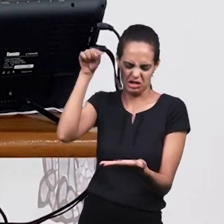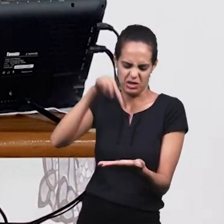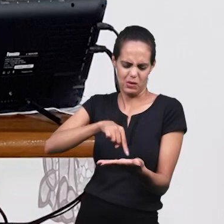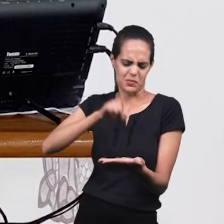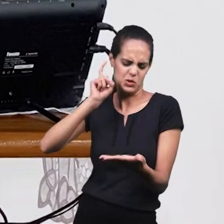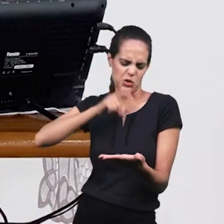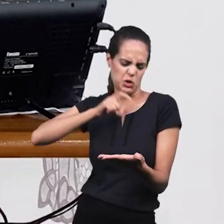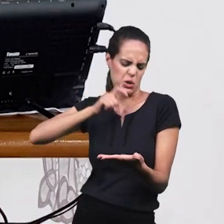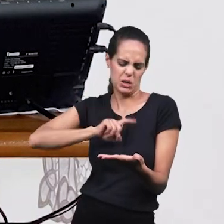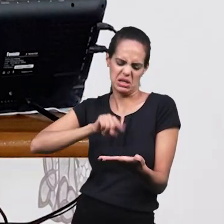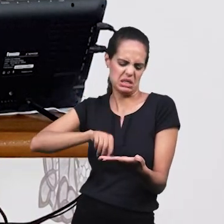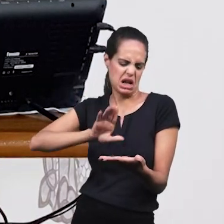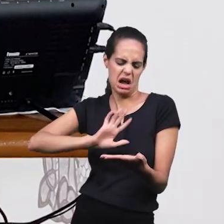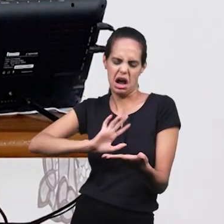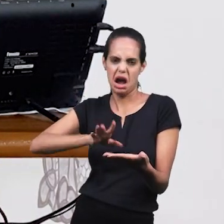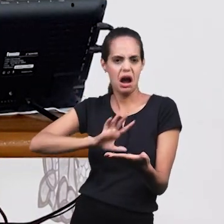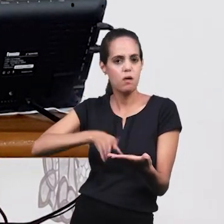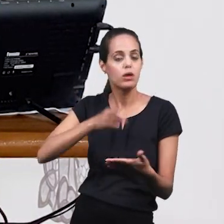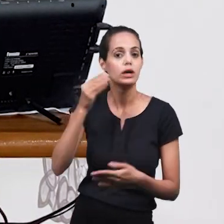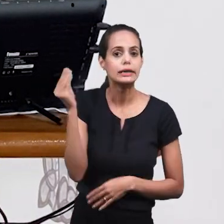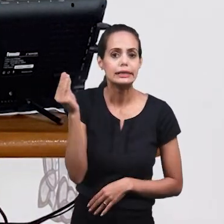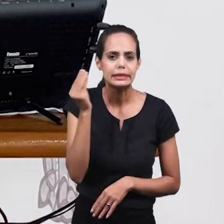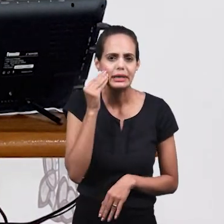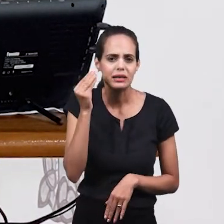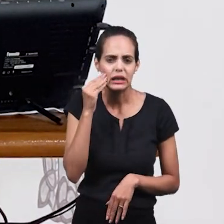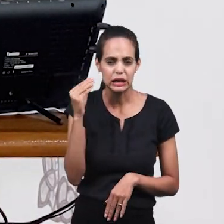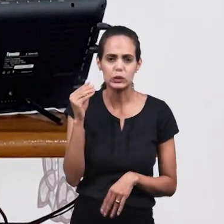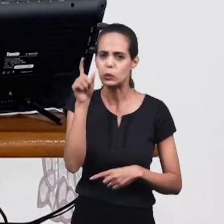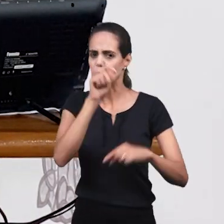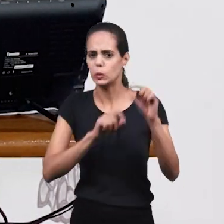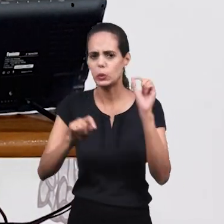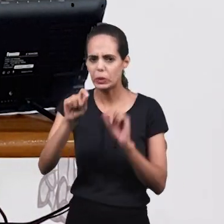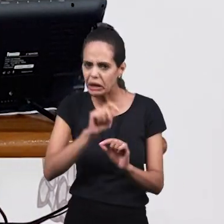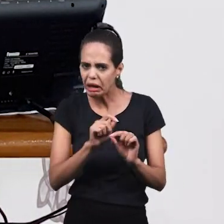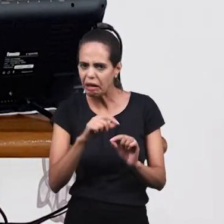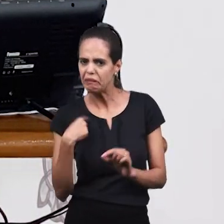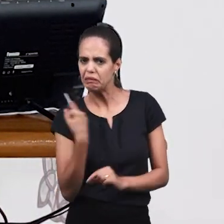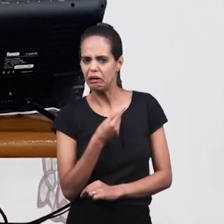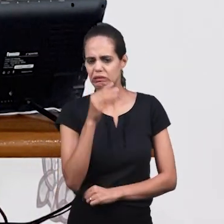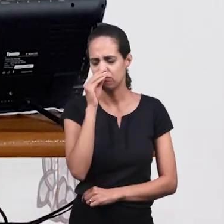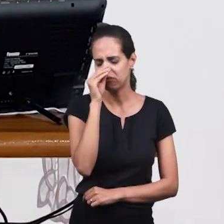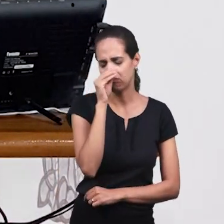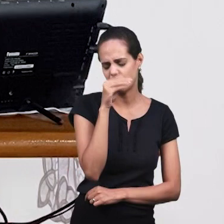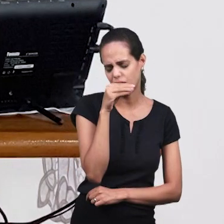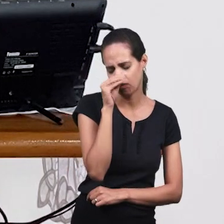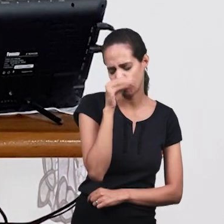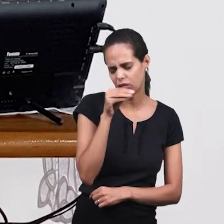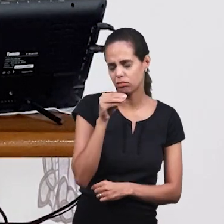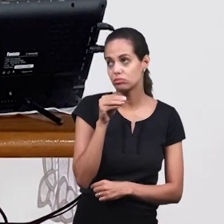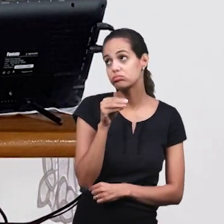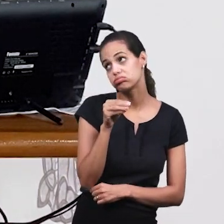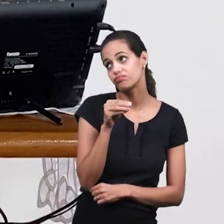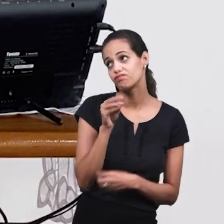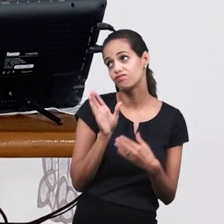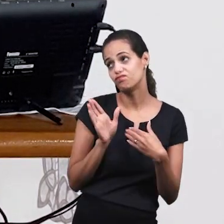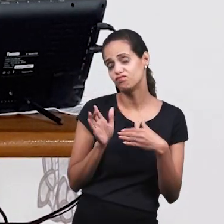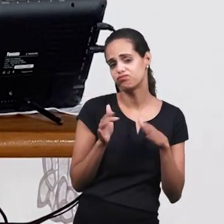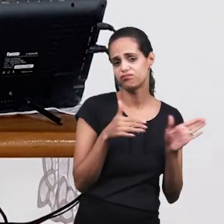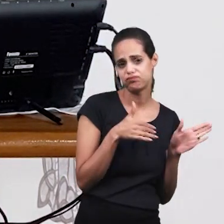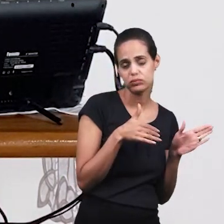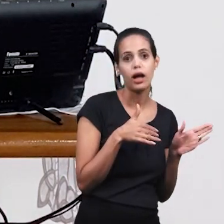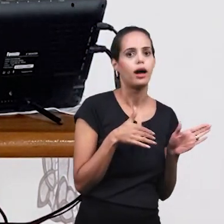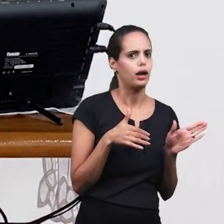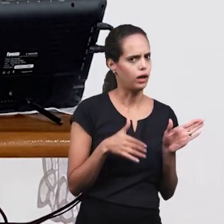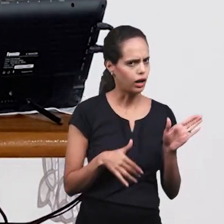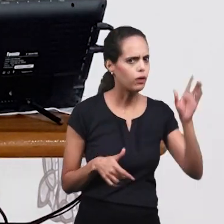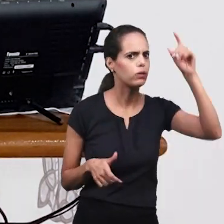proposée. Tout ce qu'il veut, c'est que nous désistons de la marche vers laquelle nous avons été appelés, le projet de Dieu pour